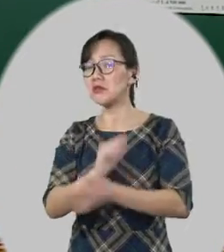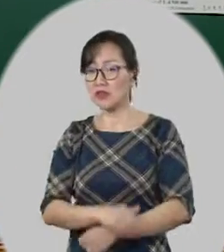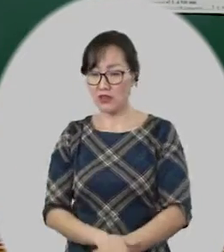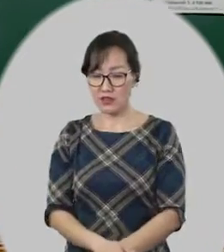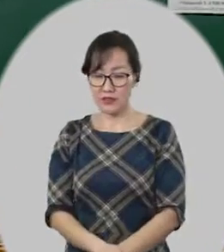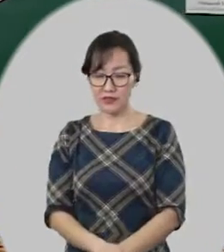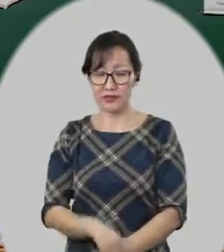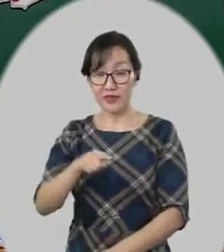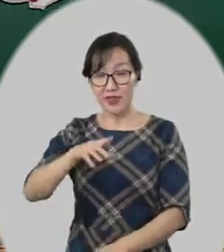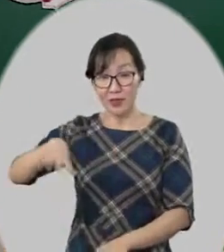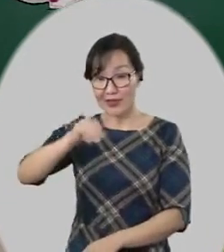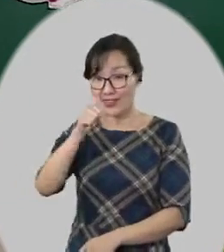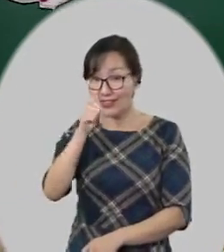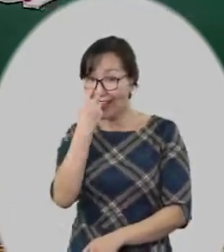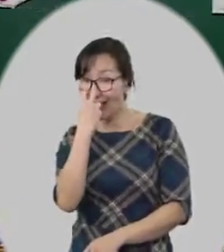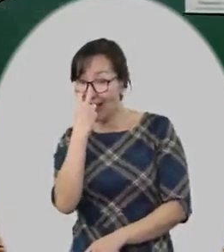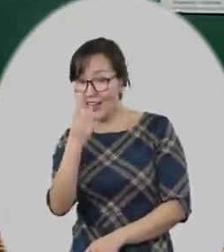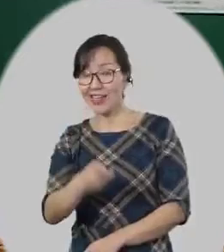За, энийг бүгдээрээс харъя.